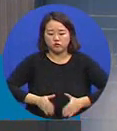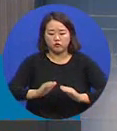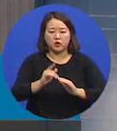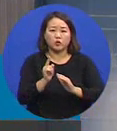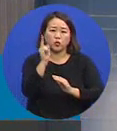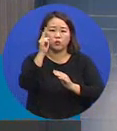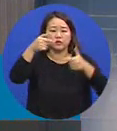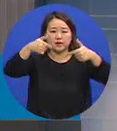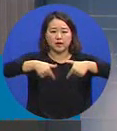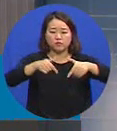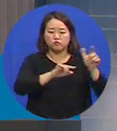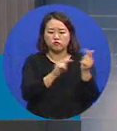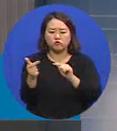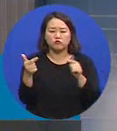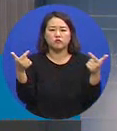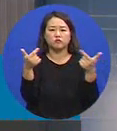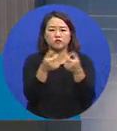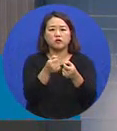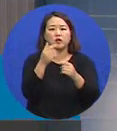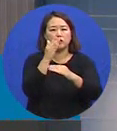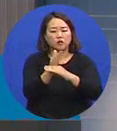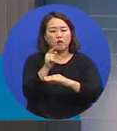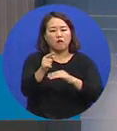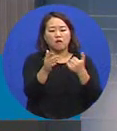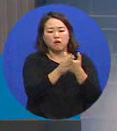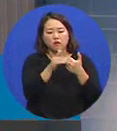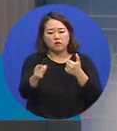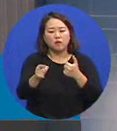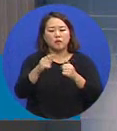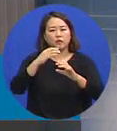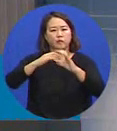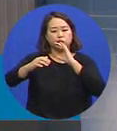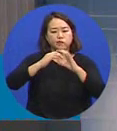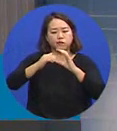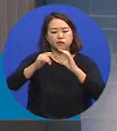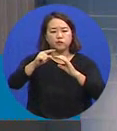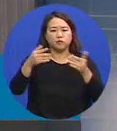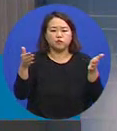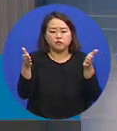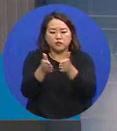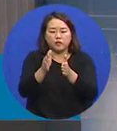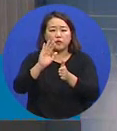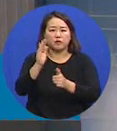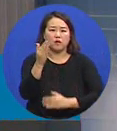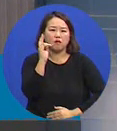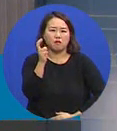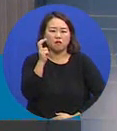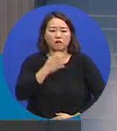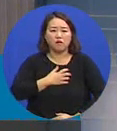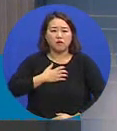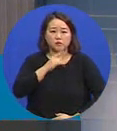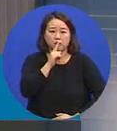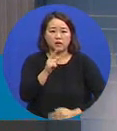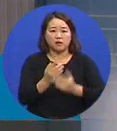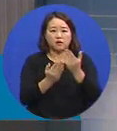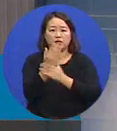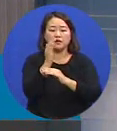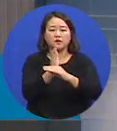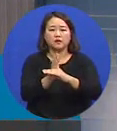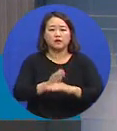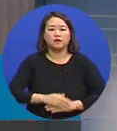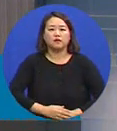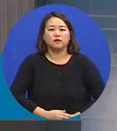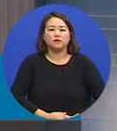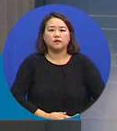인사 기용이 주춤해지면서 전북의 현안 추진을 위한 창구가 좁아질 수 있다는 우려가 나오고 있습니다. 권대성